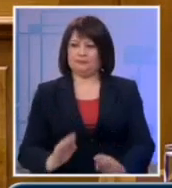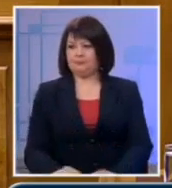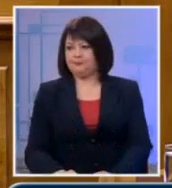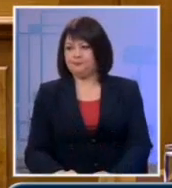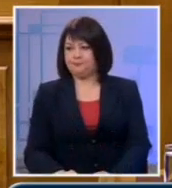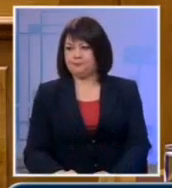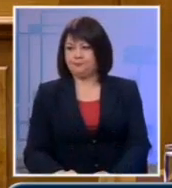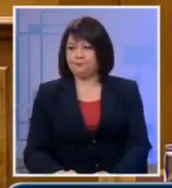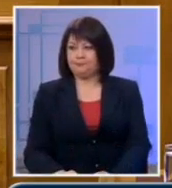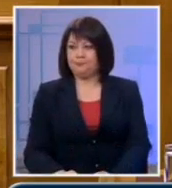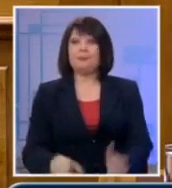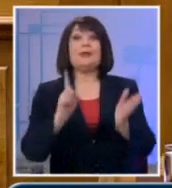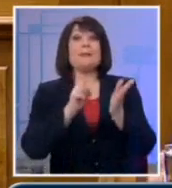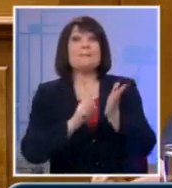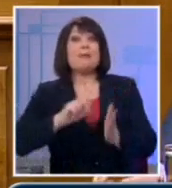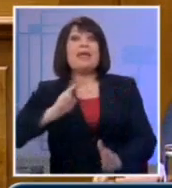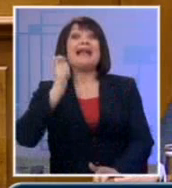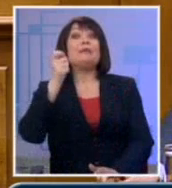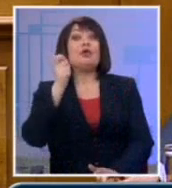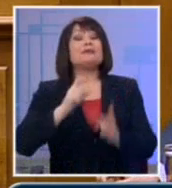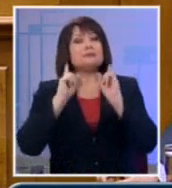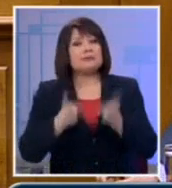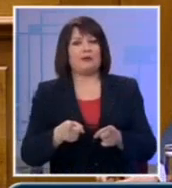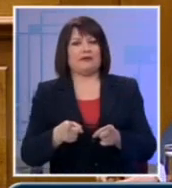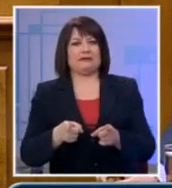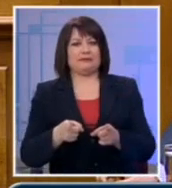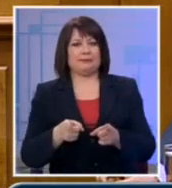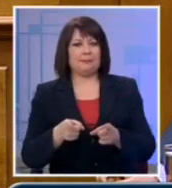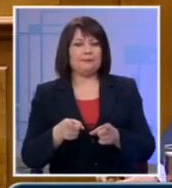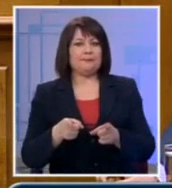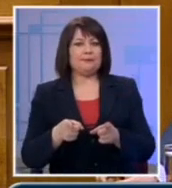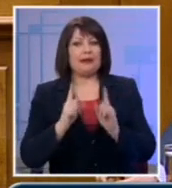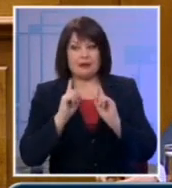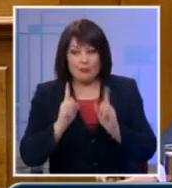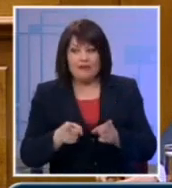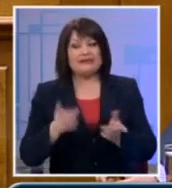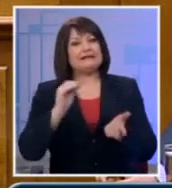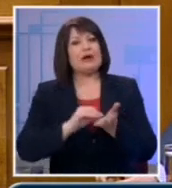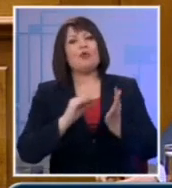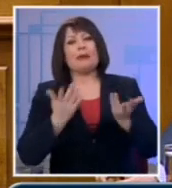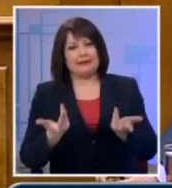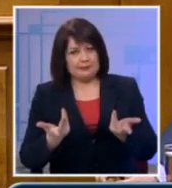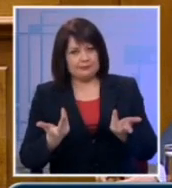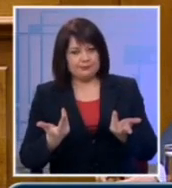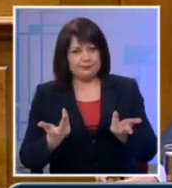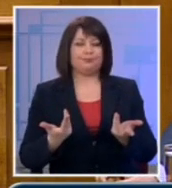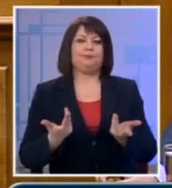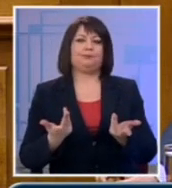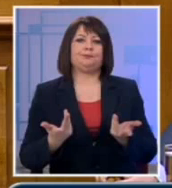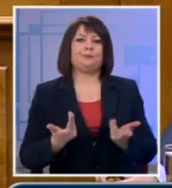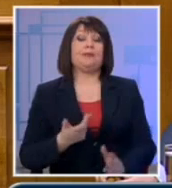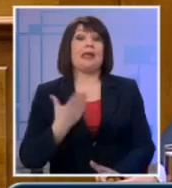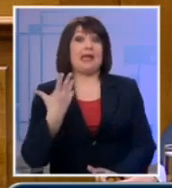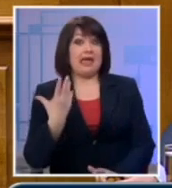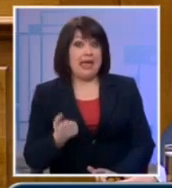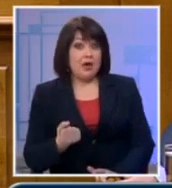Πρέπει όμως ταυτόχρονα να αποφασίσει η αντιπολίτευση. Να αποφασίσει και κάτι ακόμα. Αν έχουμε